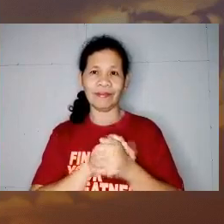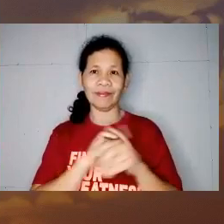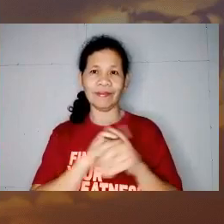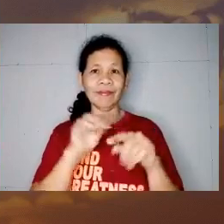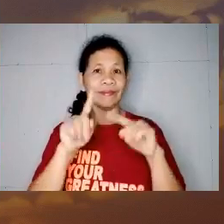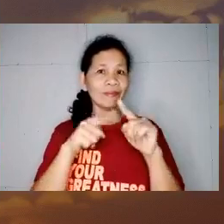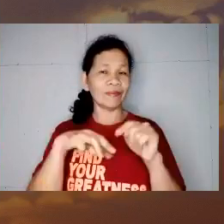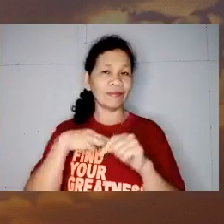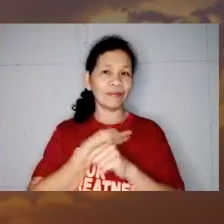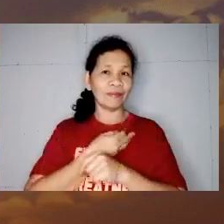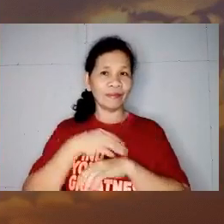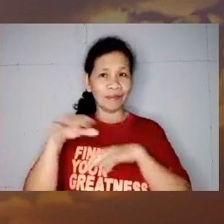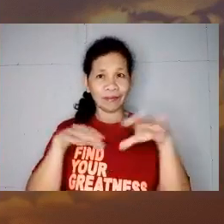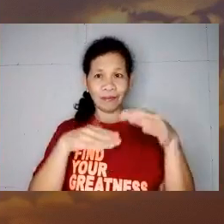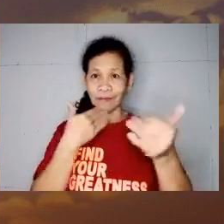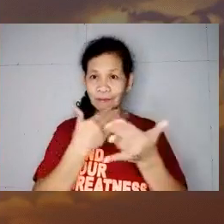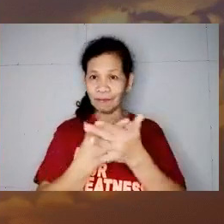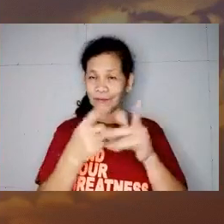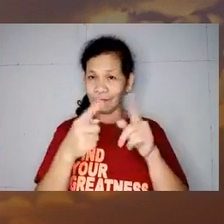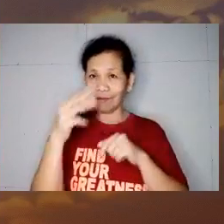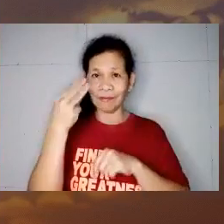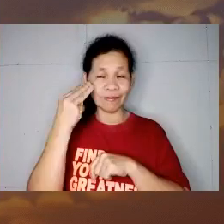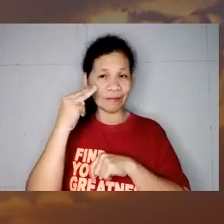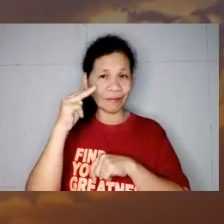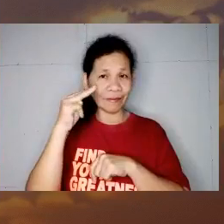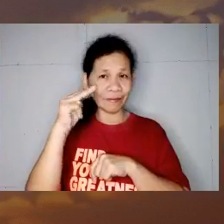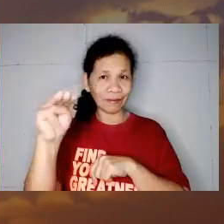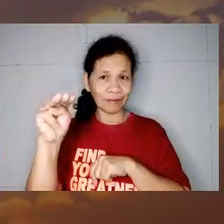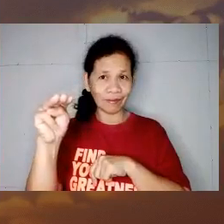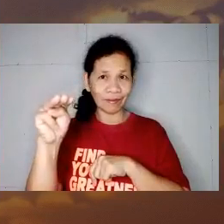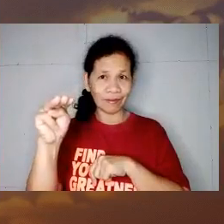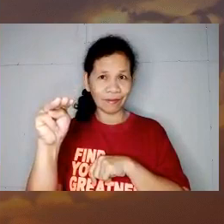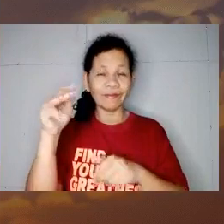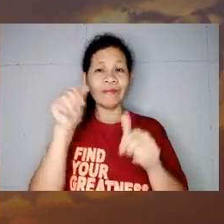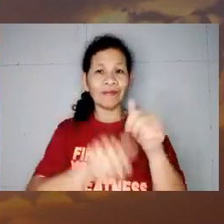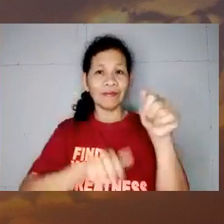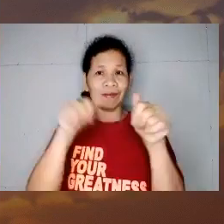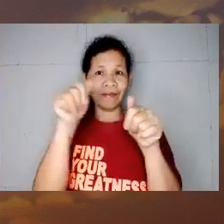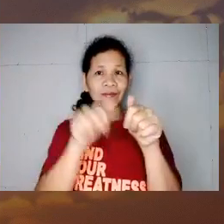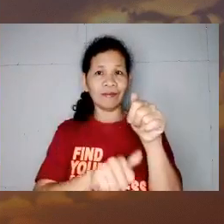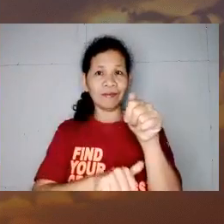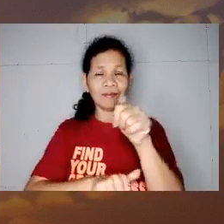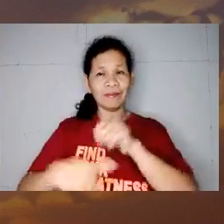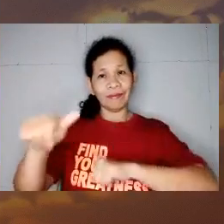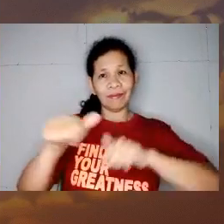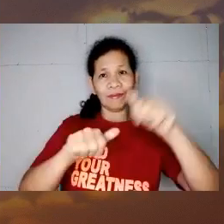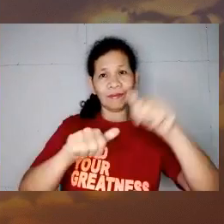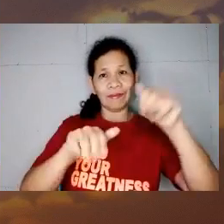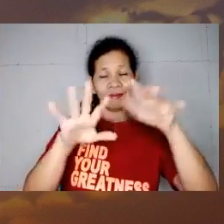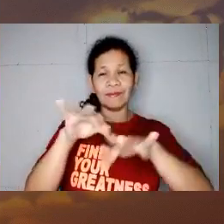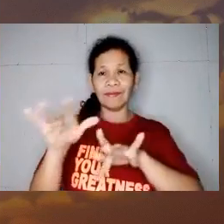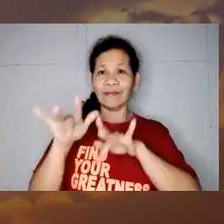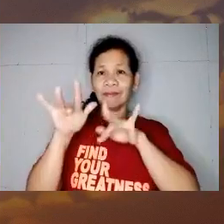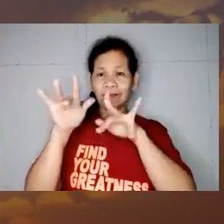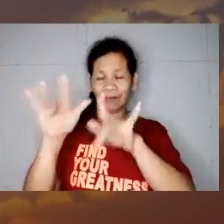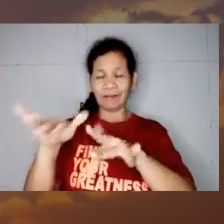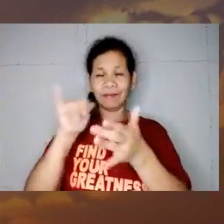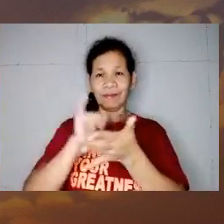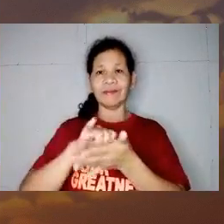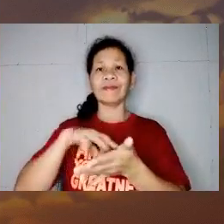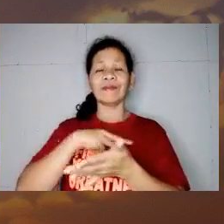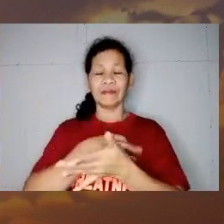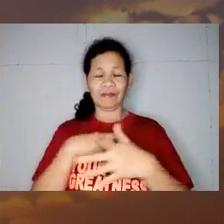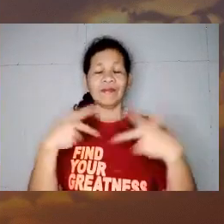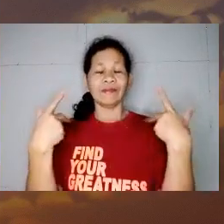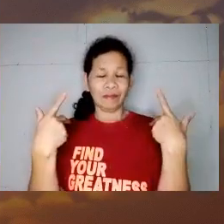them, no, ang sabi niya dito, every act of mercy na ginawa natin, lalo